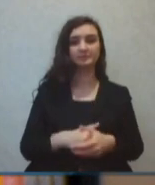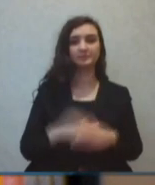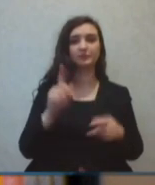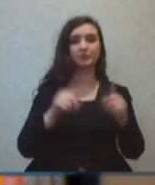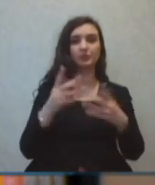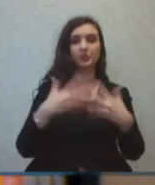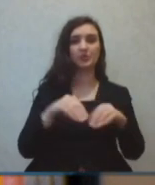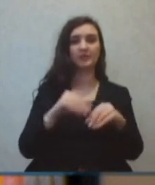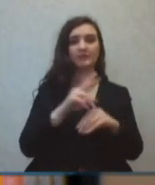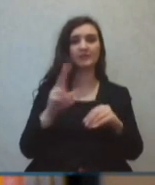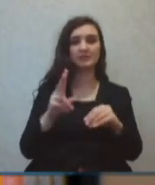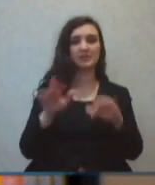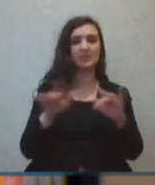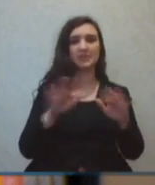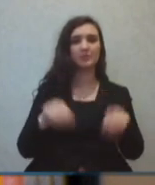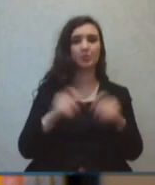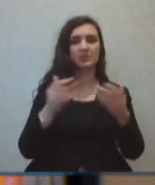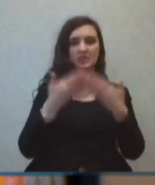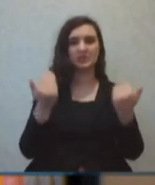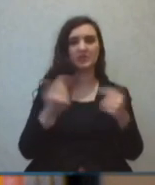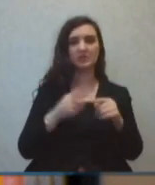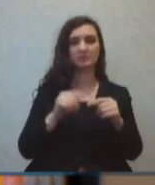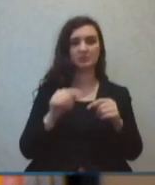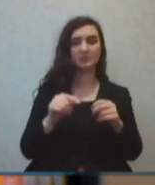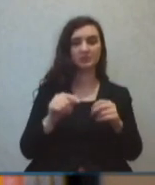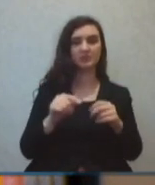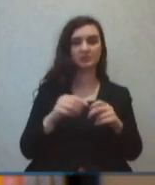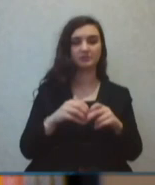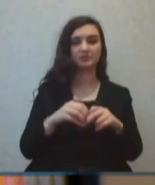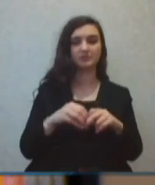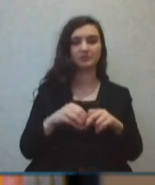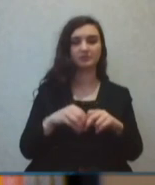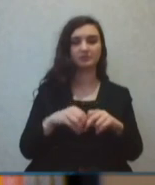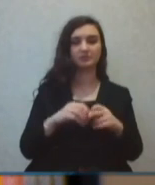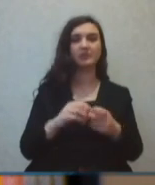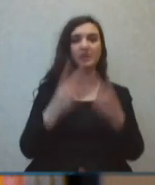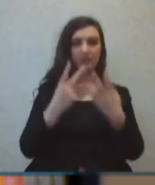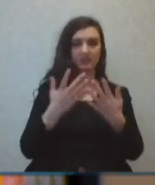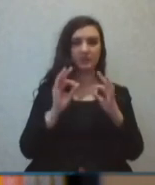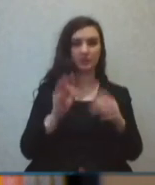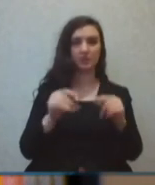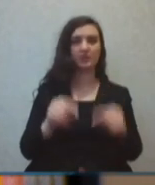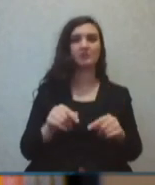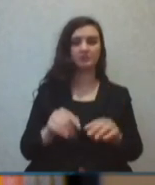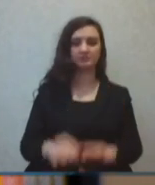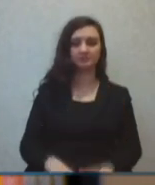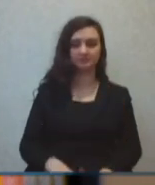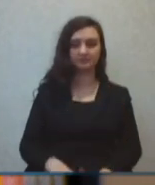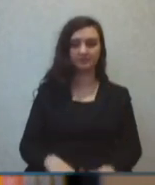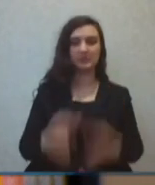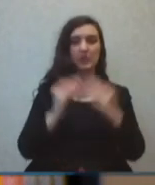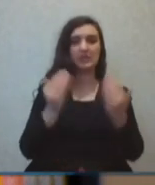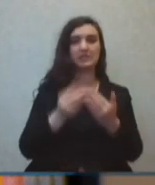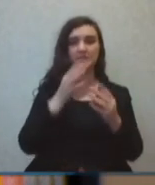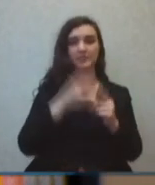ზოგი ოჯახი, რომელიც დისფუნქციური იყო და ამის აფიშირება არ ხდებოდა, დისფუნქციურობა გამოვლინდა სწორედ აი ამ